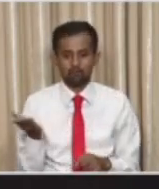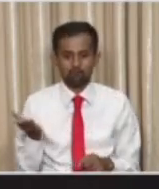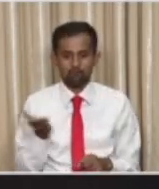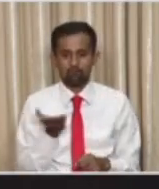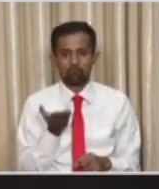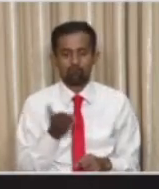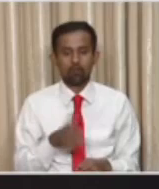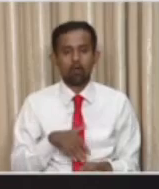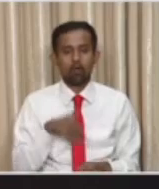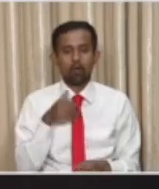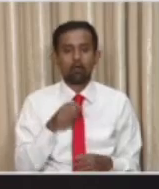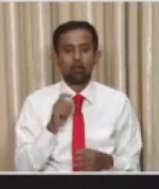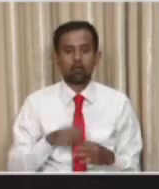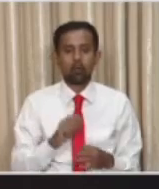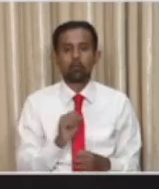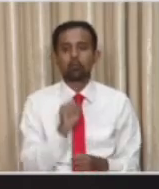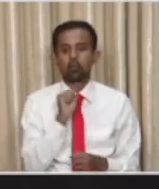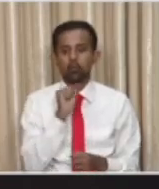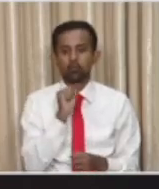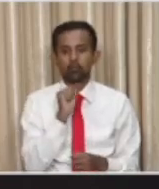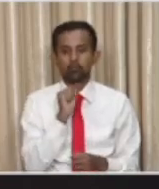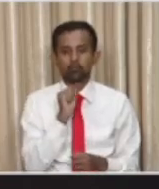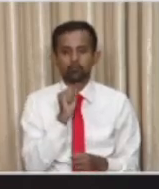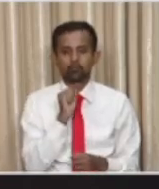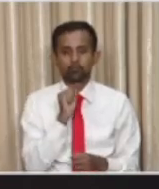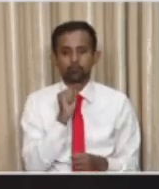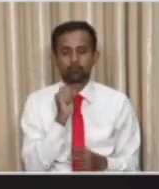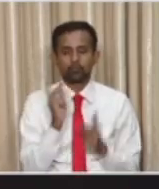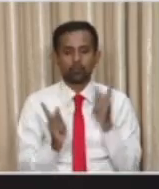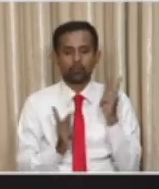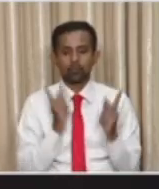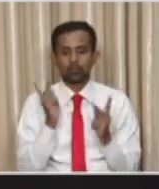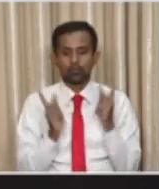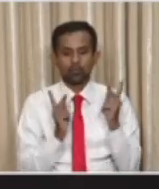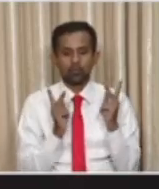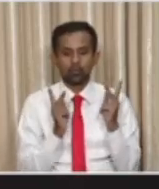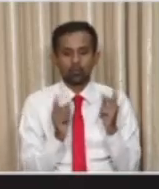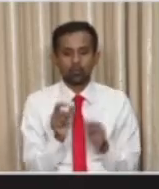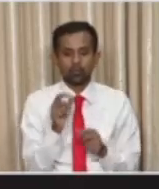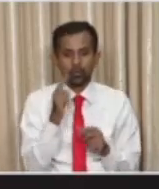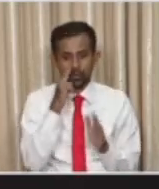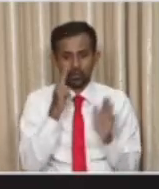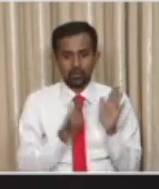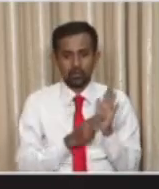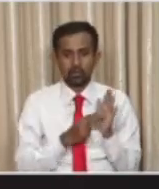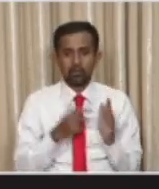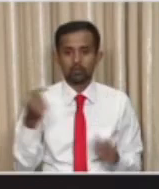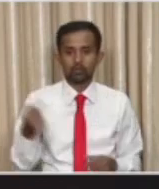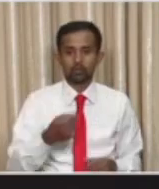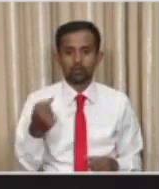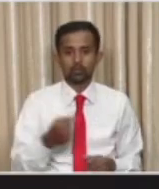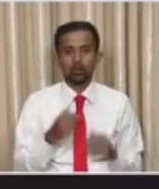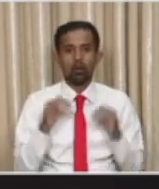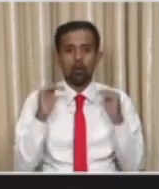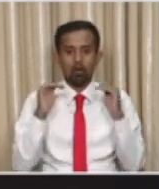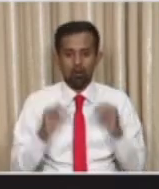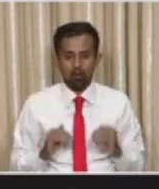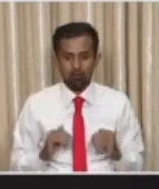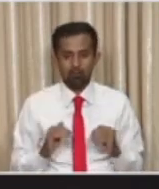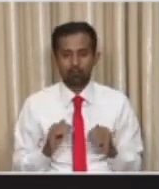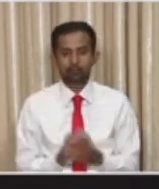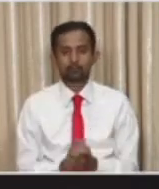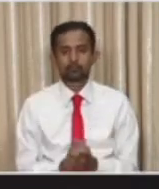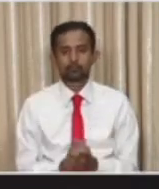මේකට ප්‍රධානම හේතුව බවට පත් වෙලා තියෙන්නේ සංචාරකයන් මීගමුවට එන එක අඩු වෙලා තියෙනවා